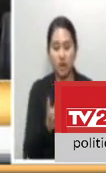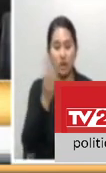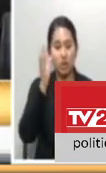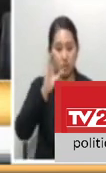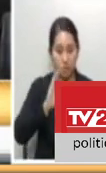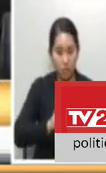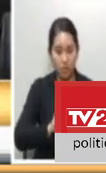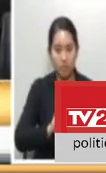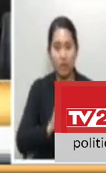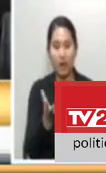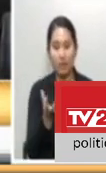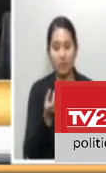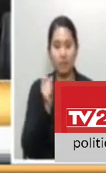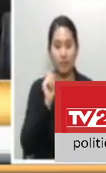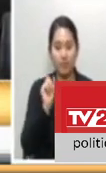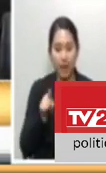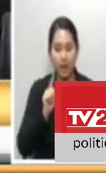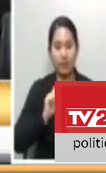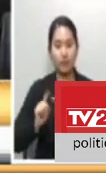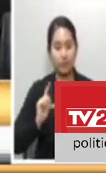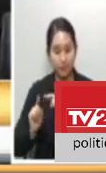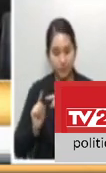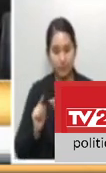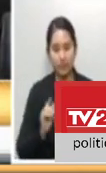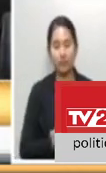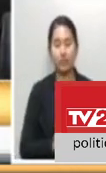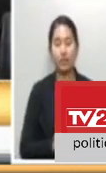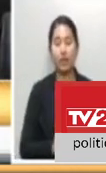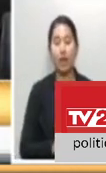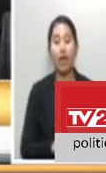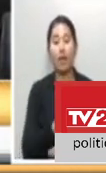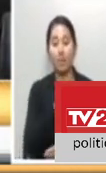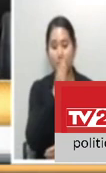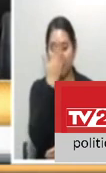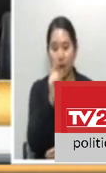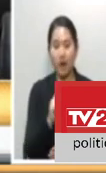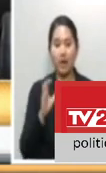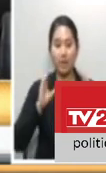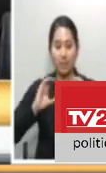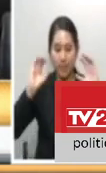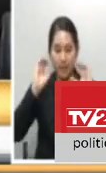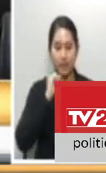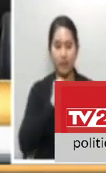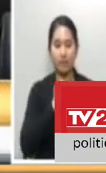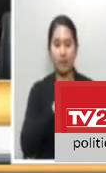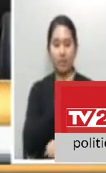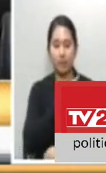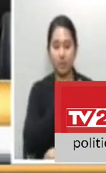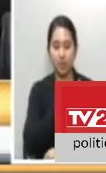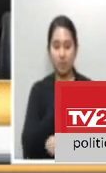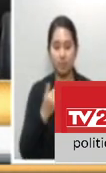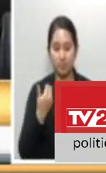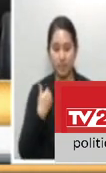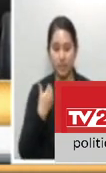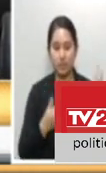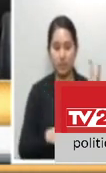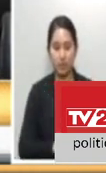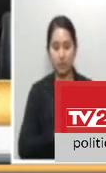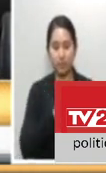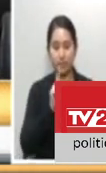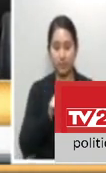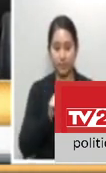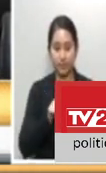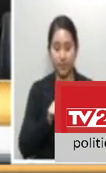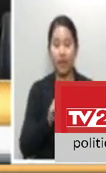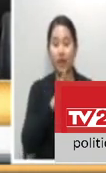ายขาดดุลเพราะรัฐบาลมีหน้าที่อยู่2ประการประการที่1ถ้า